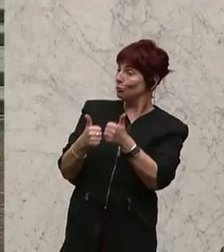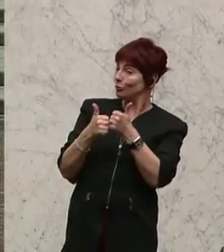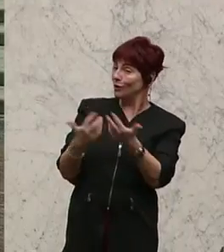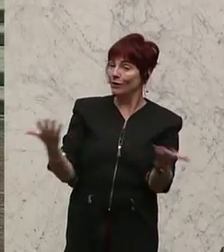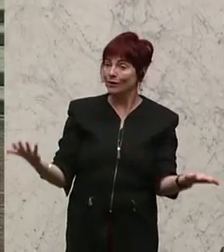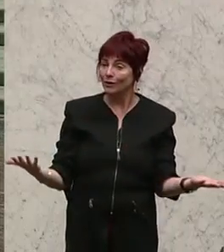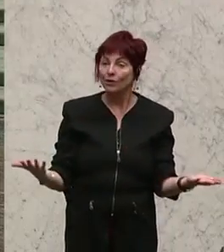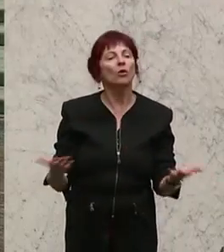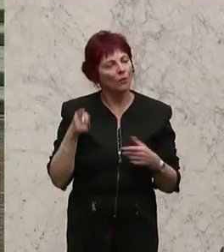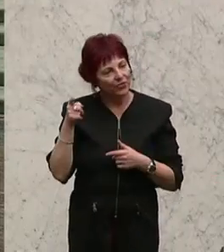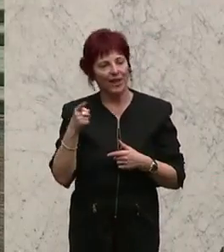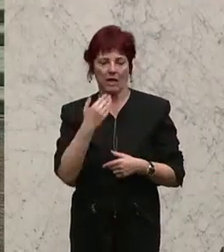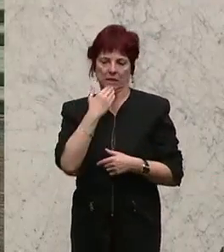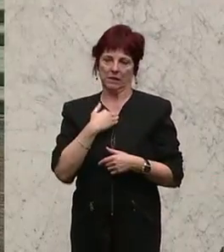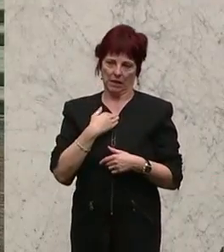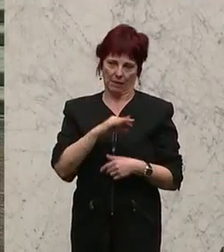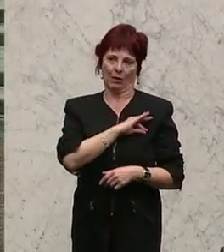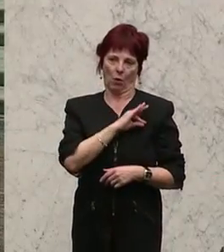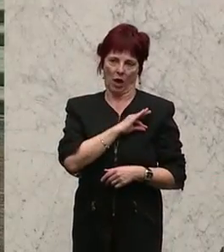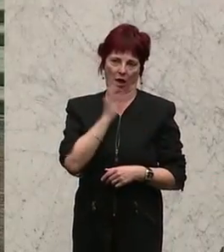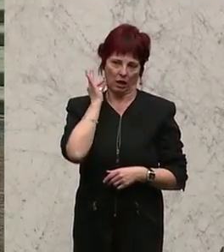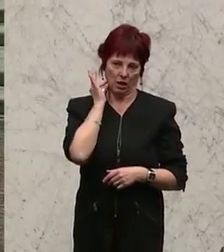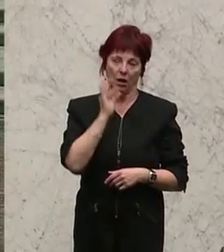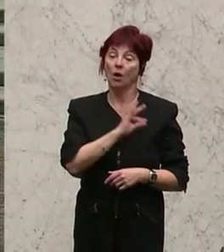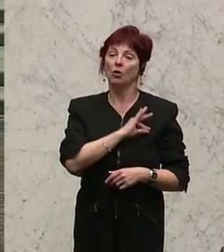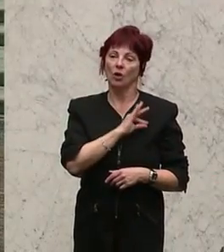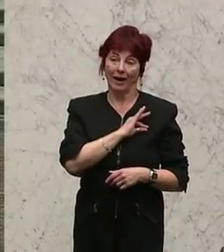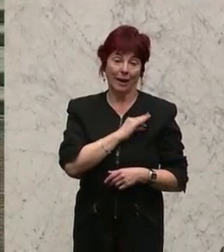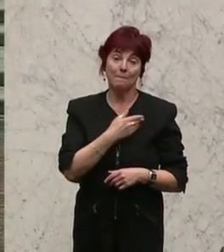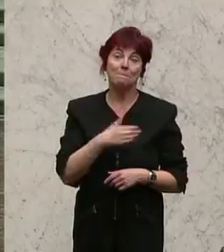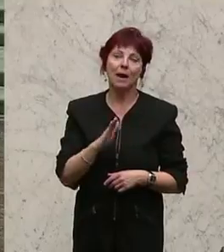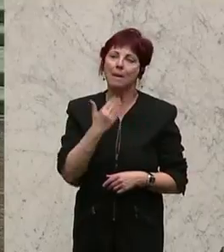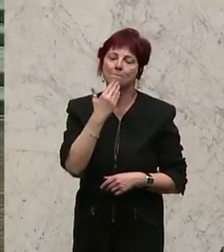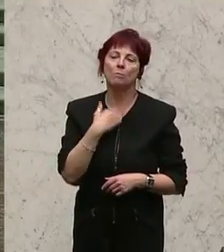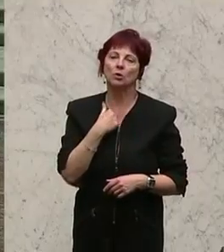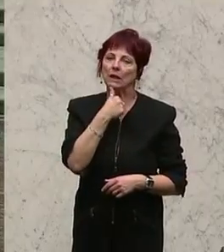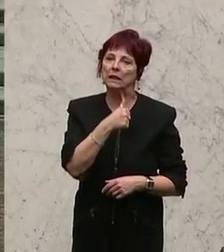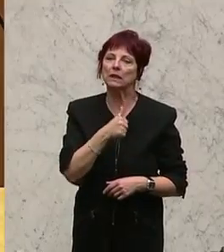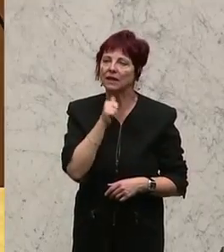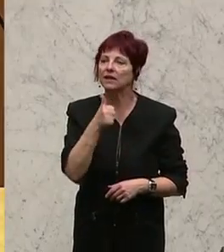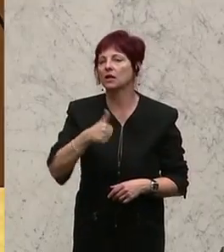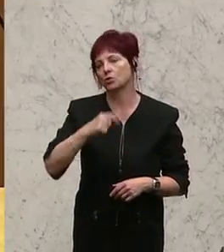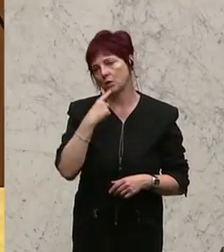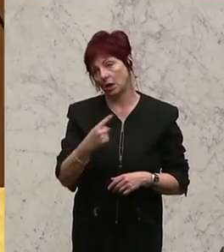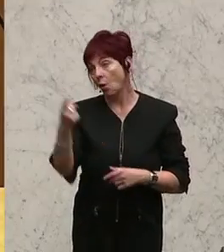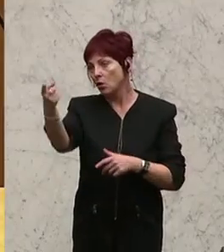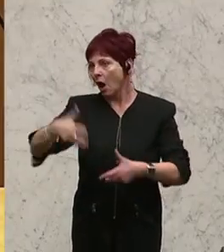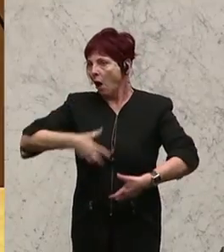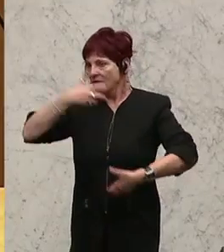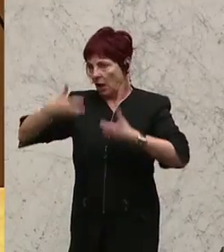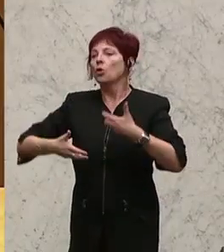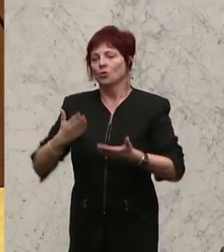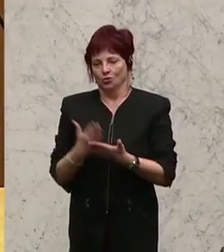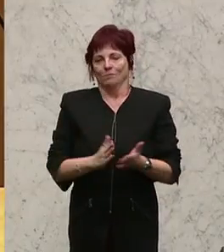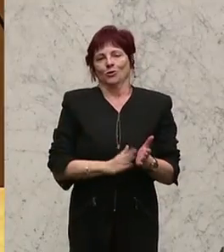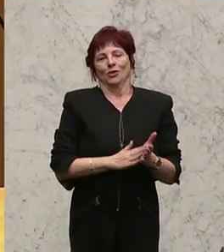Und das, liebe Kolleginnen und Kollegen, und mehr möchte ich dazu nicht sagen. Und die Aufregung bestätigt es ja. Ich